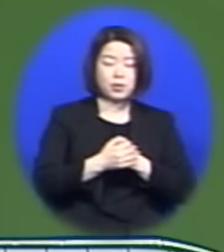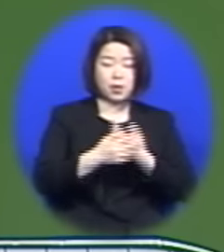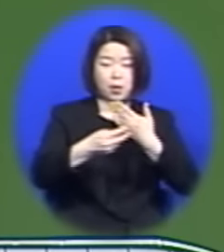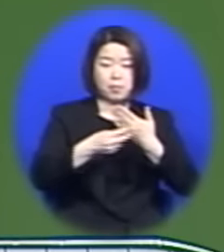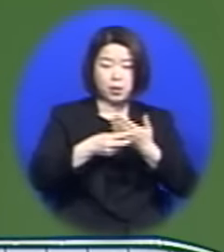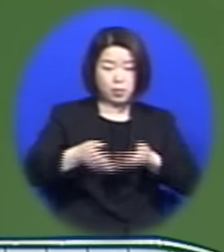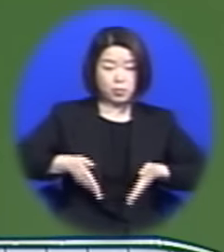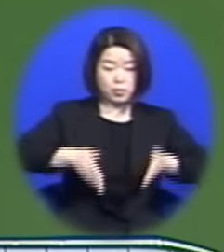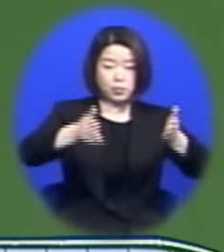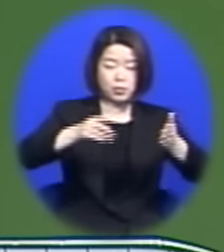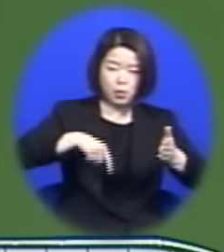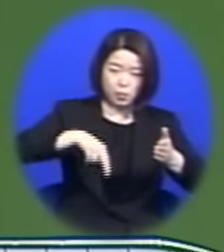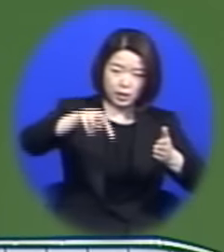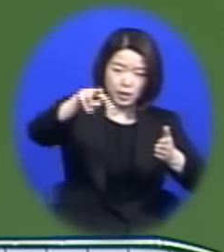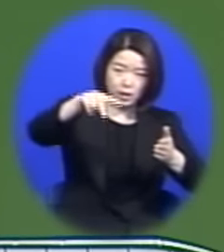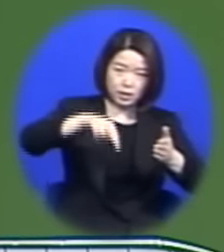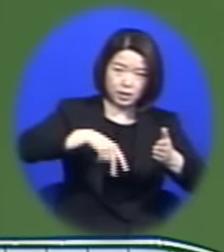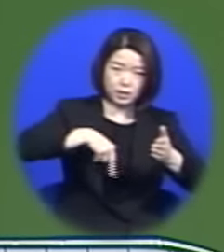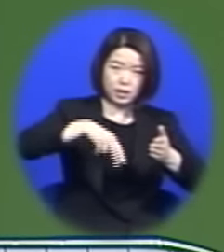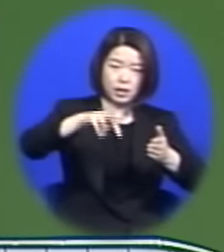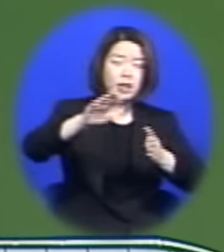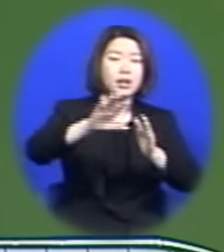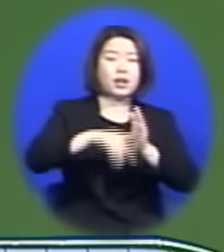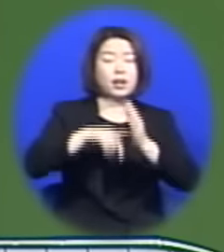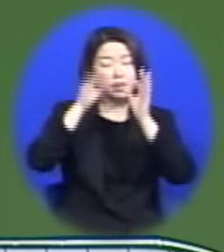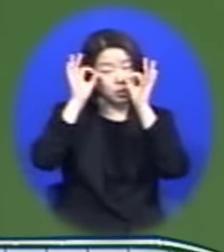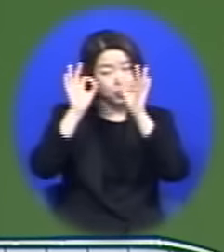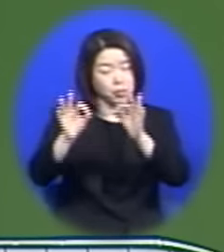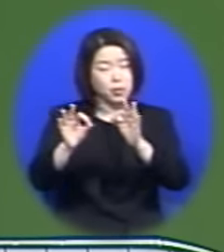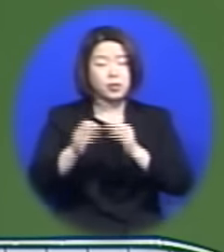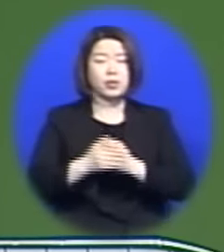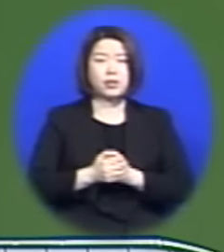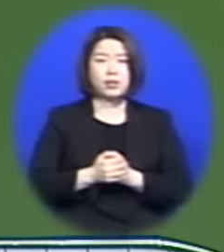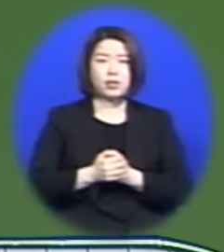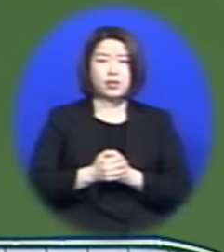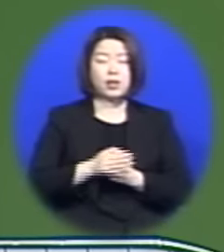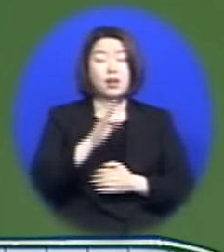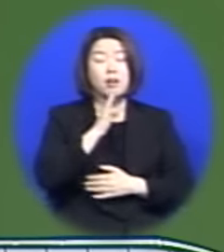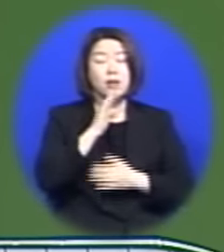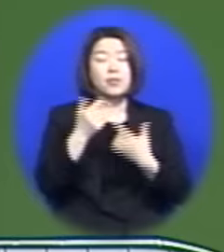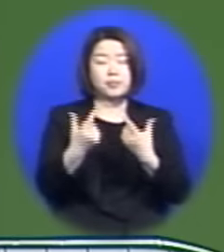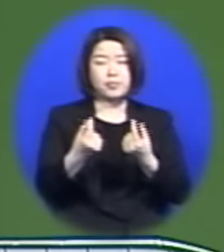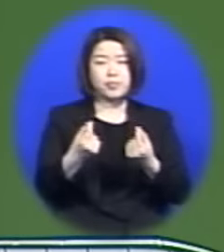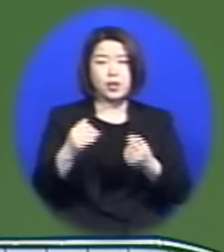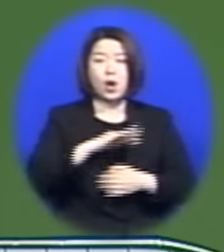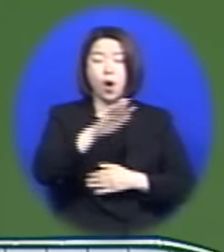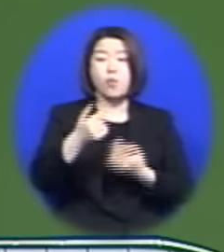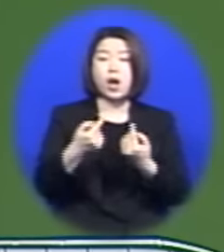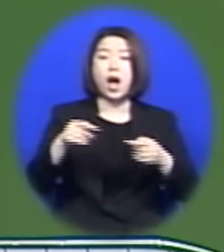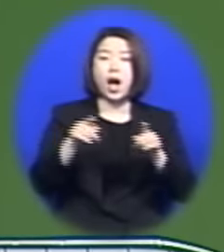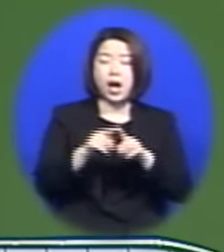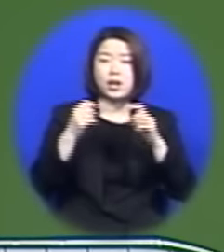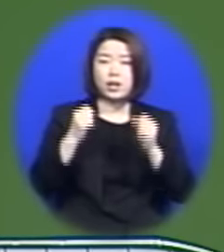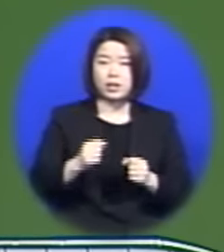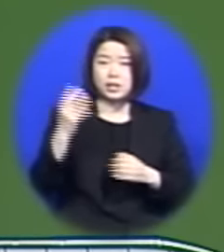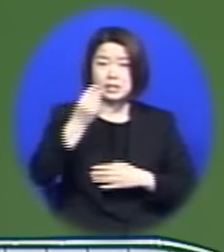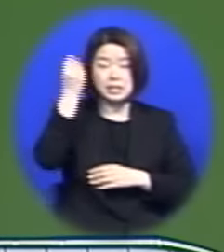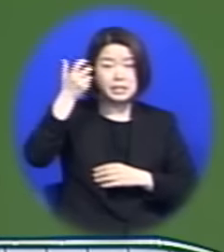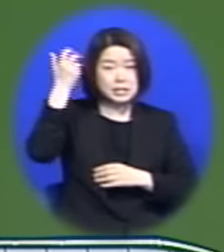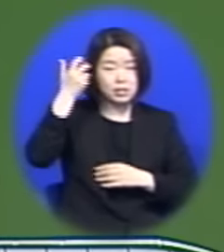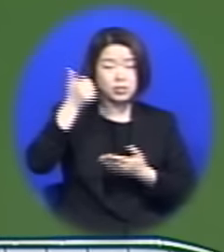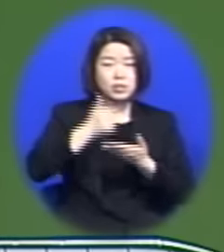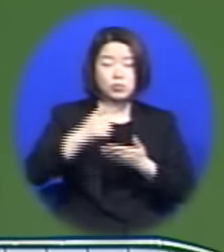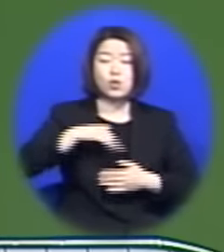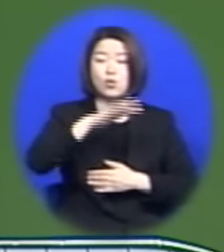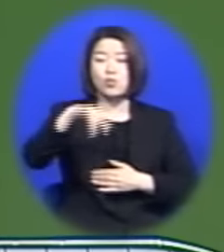것을 보면서 그렇지 우리와 함께 하시는 성령께서 우리에게 해 주시는 일이 꼭 저와 같은